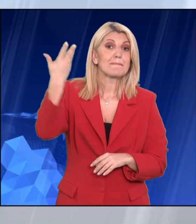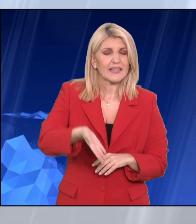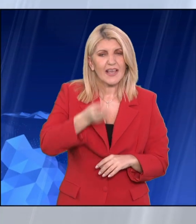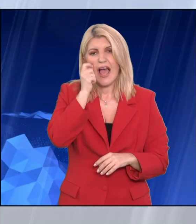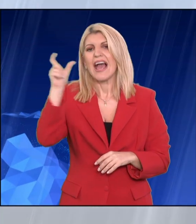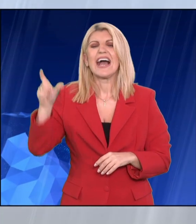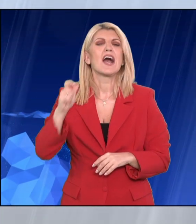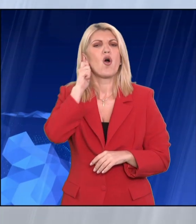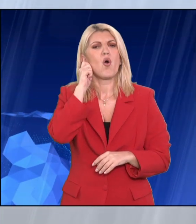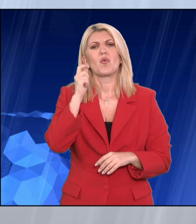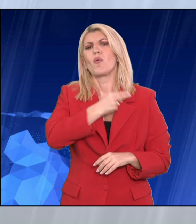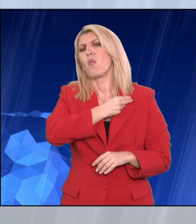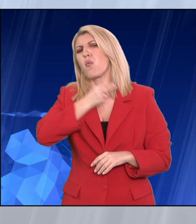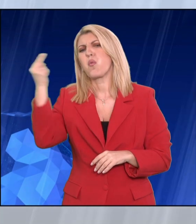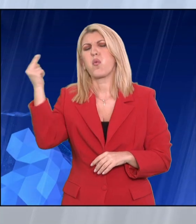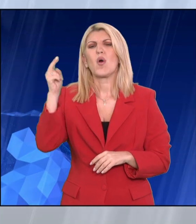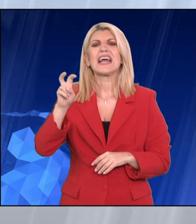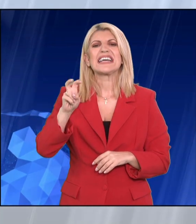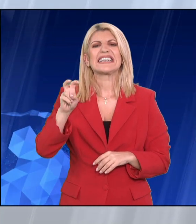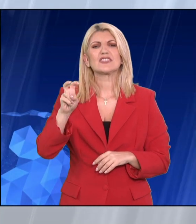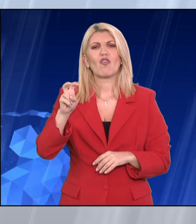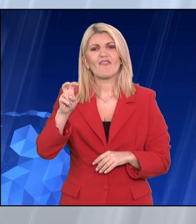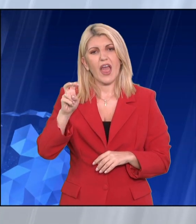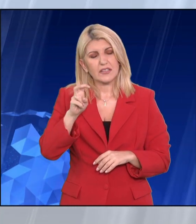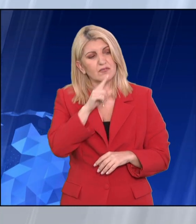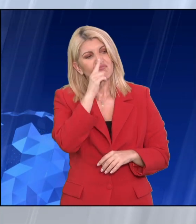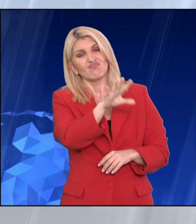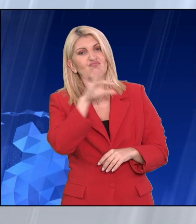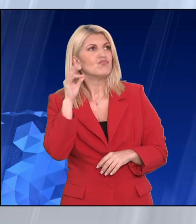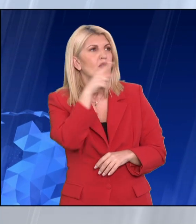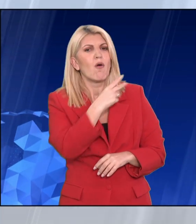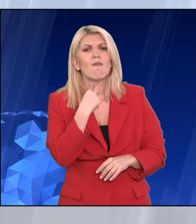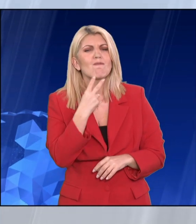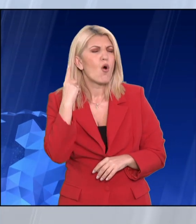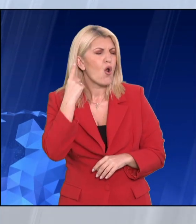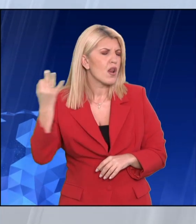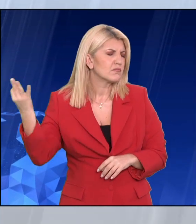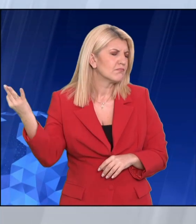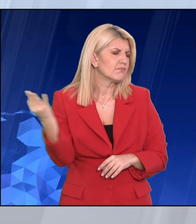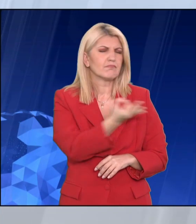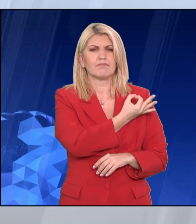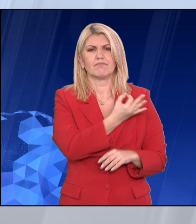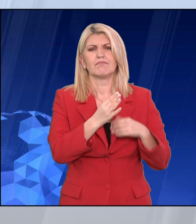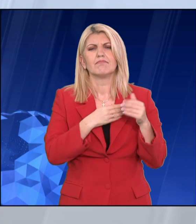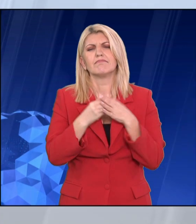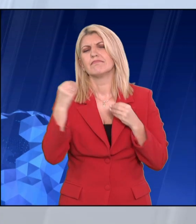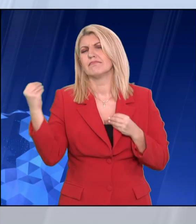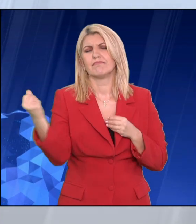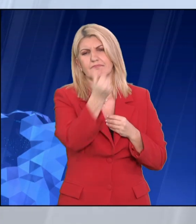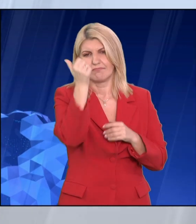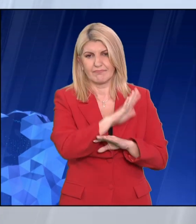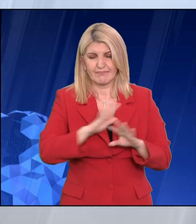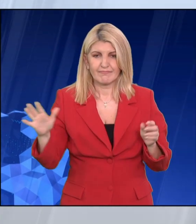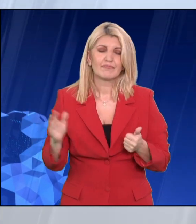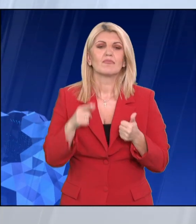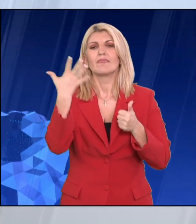Καρά, ο οποίος είπε τα τραγούδια στο στούντιο με τη μία και έγιναν τεράστιες επιτυχίες. Λέγε ό,τι θες το 91, δεν πάω πουθενά το 92,